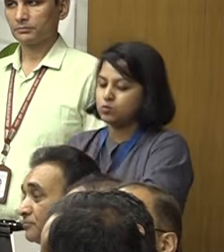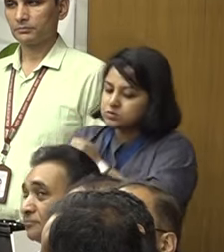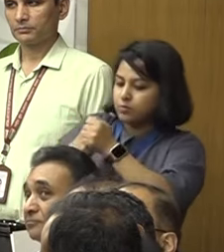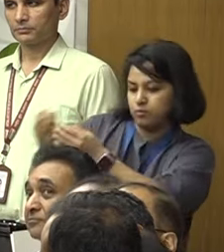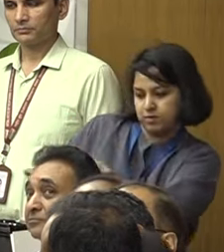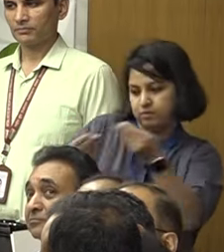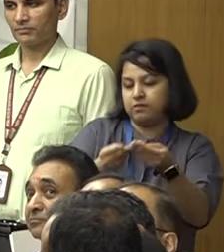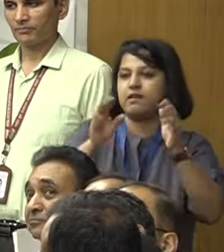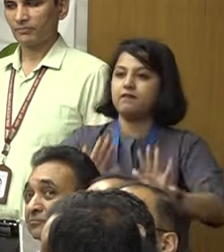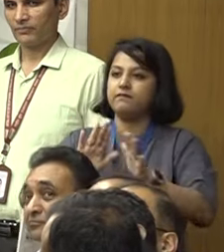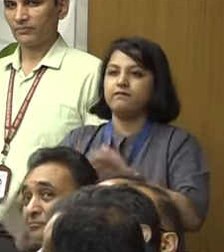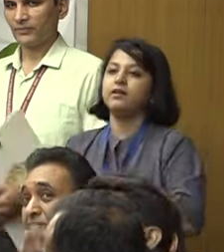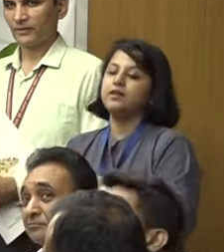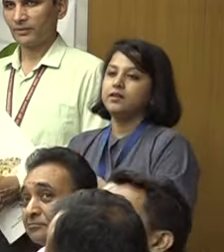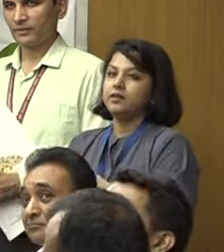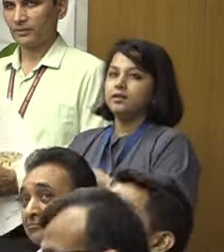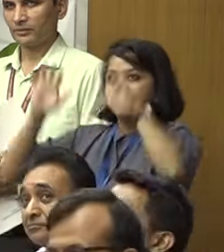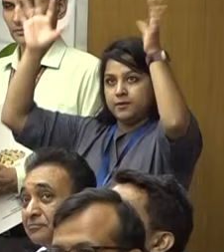करेंगे।